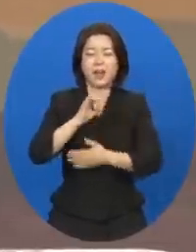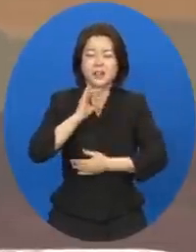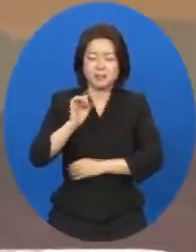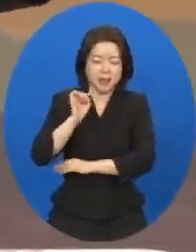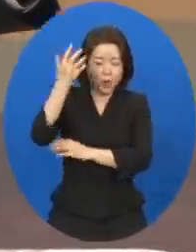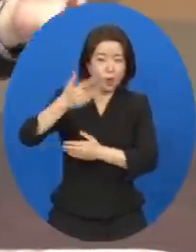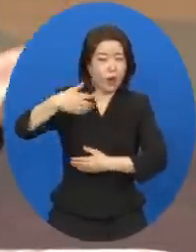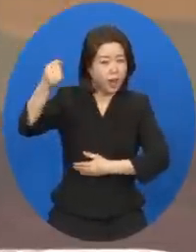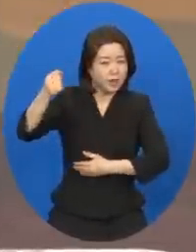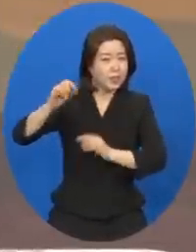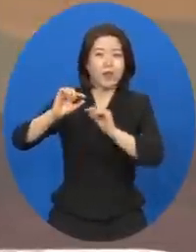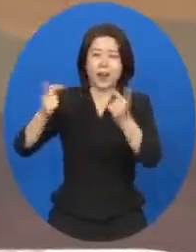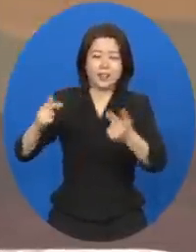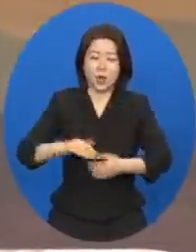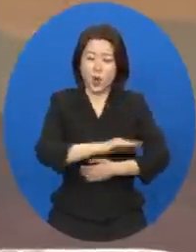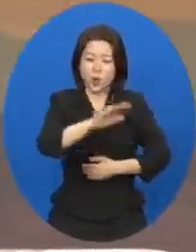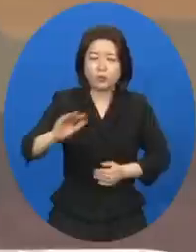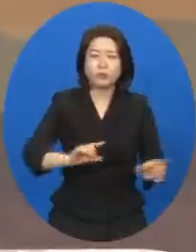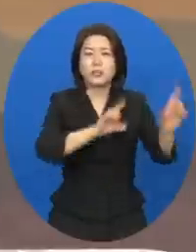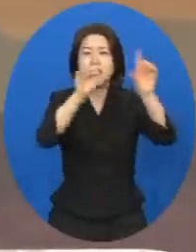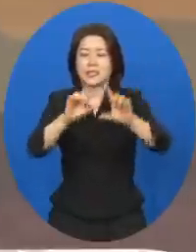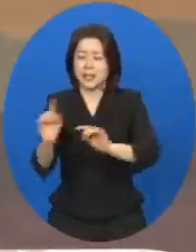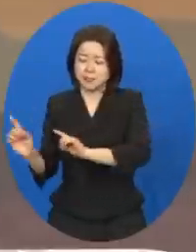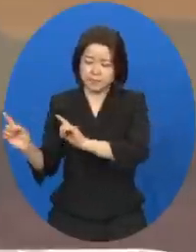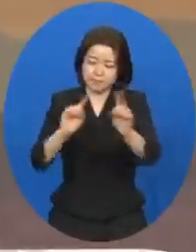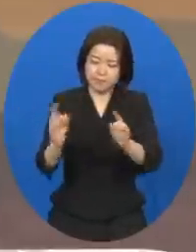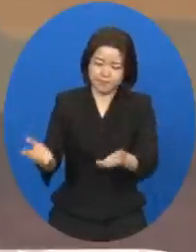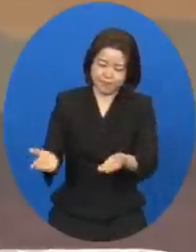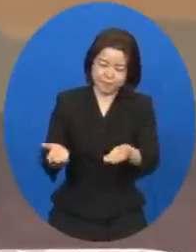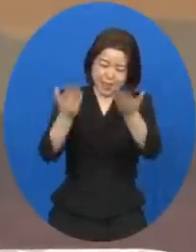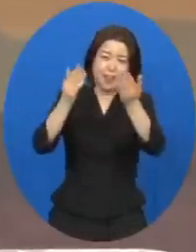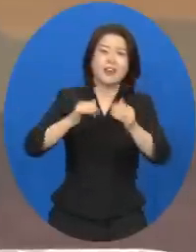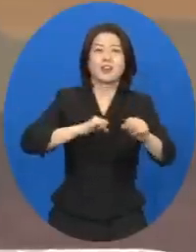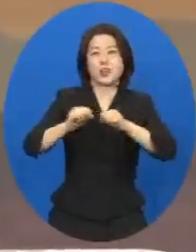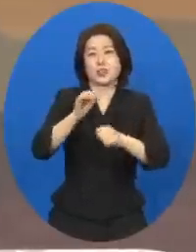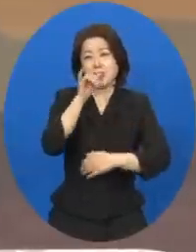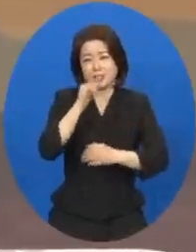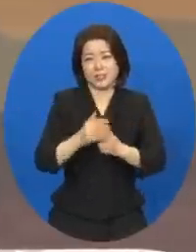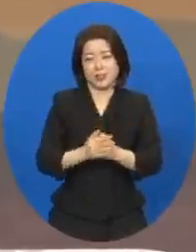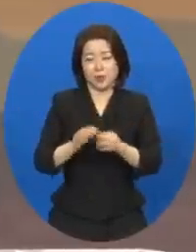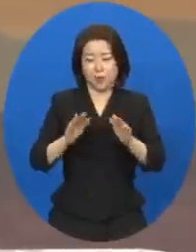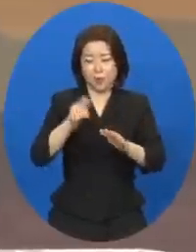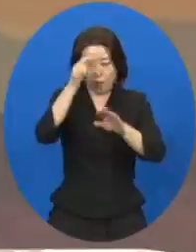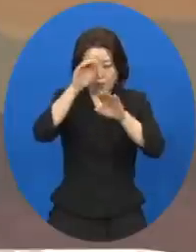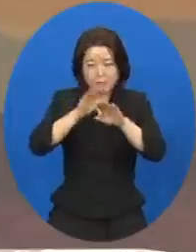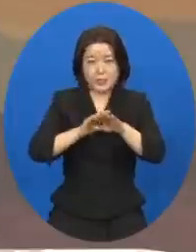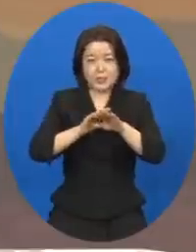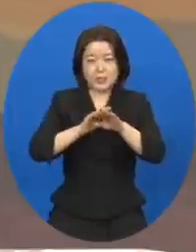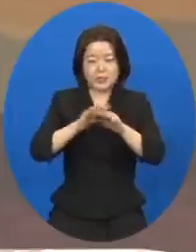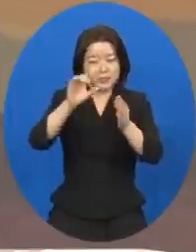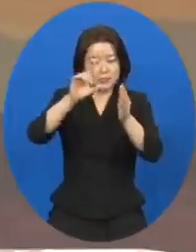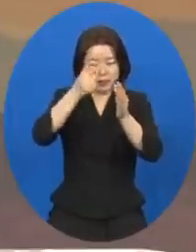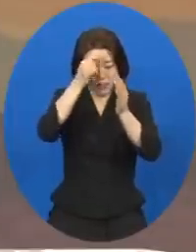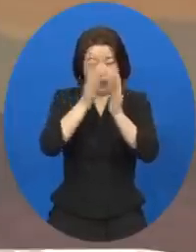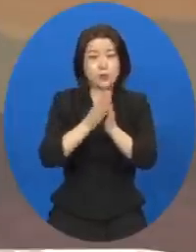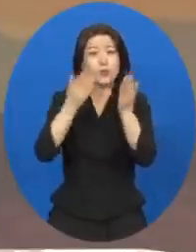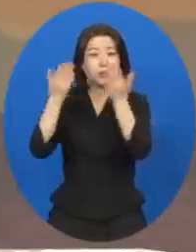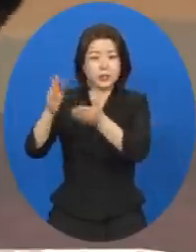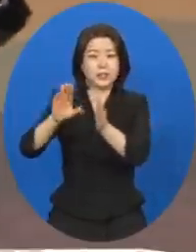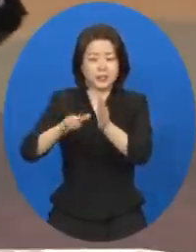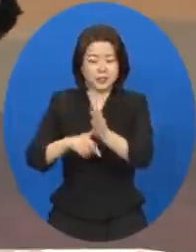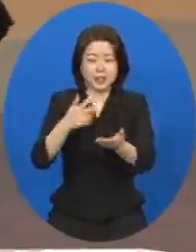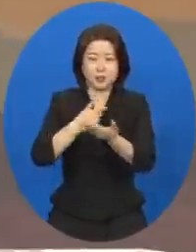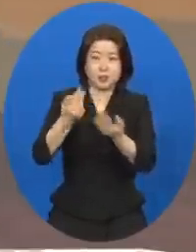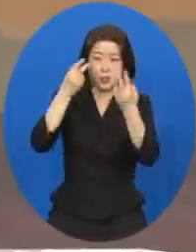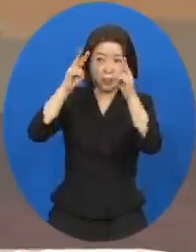아닙니다. 우리의 삶을 살리는 역사예요. 이 시간에 우리 기도할 때 하나님, 제가 주를 바라보는 눈이